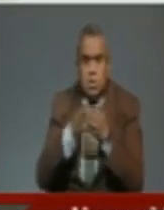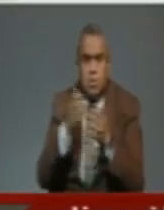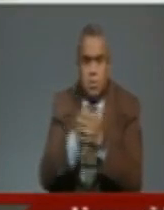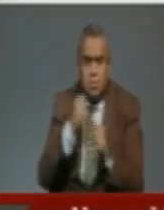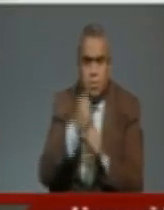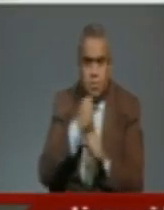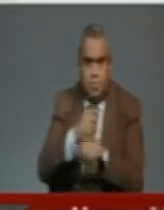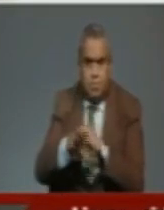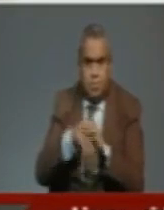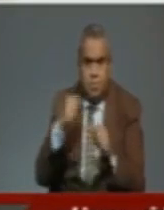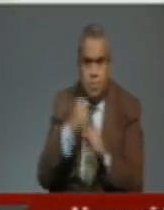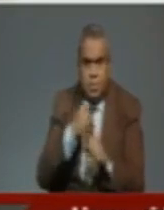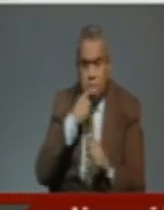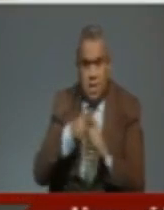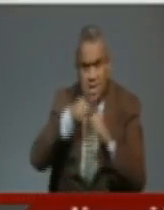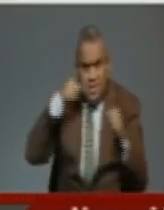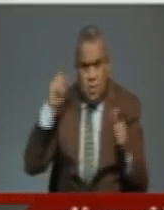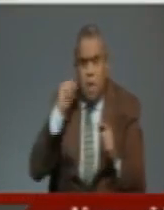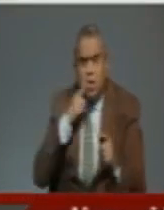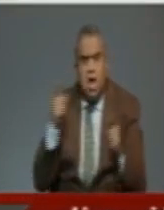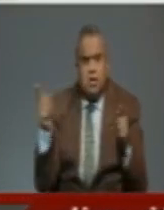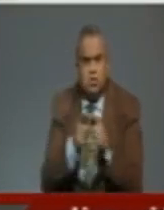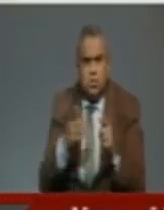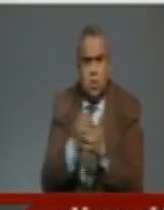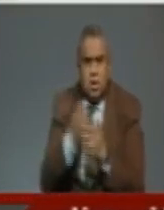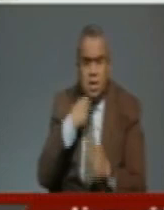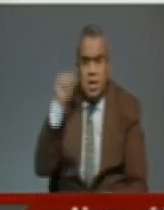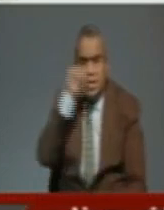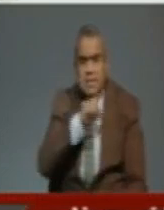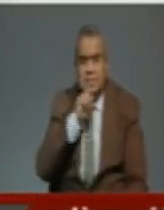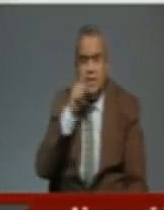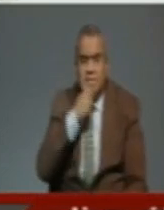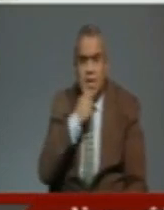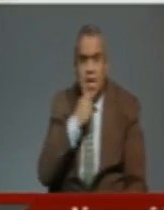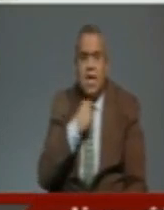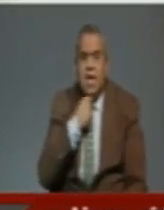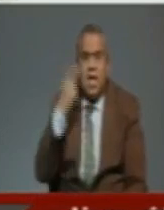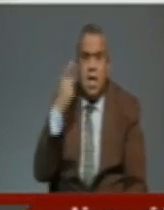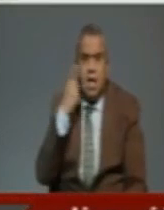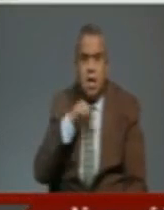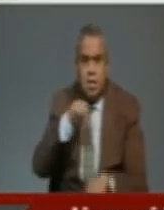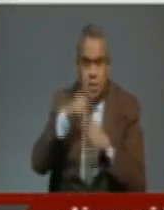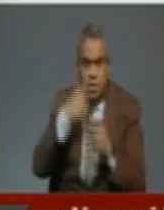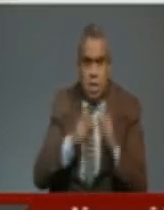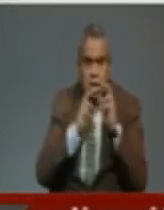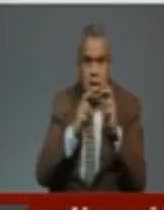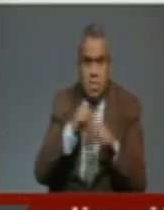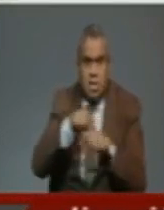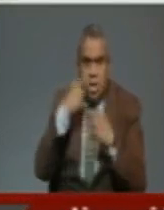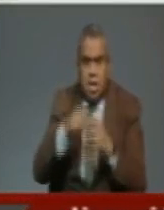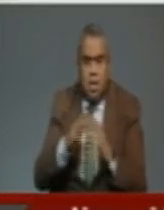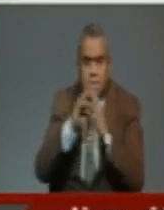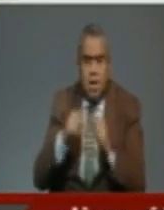ان مدى العمل بتاعها مش كبير قوي. من سفاجه ومن ضبا مصر الى من سفاجه والغردقه في مصر الى ضبا في